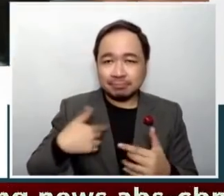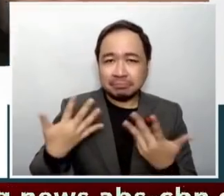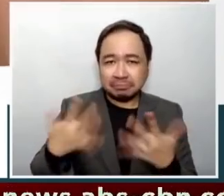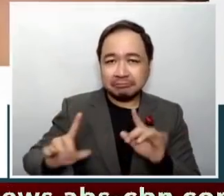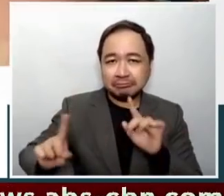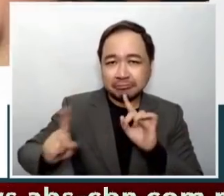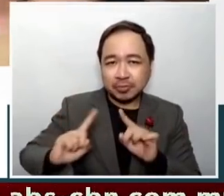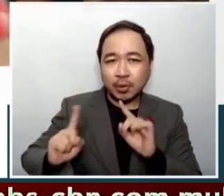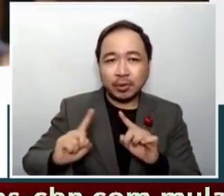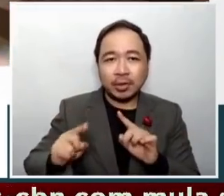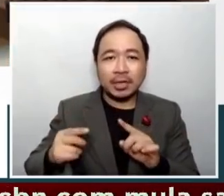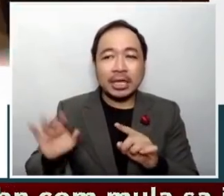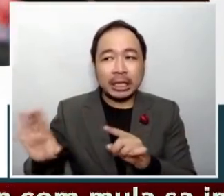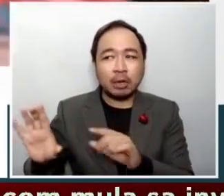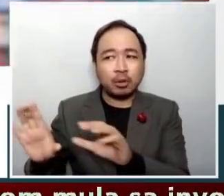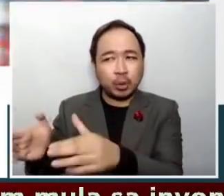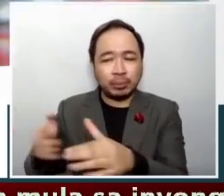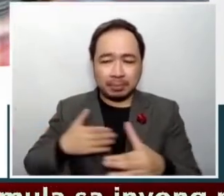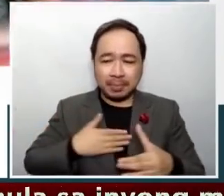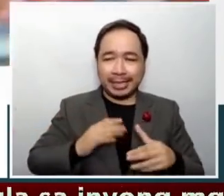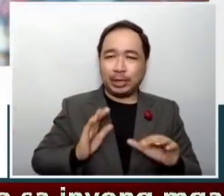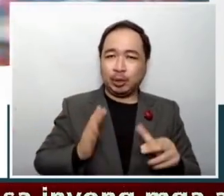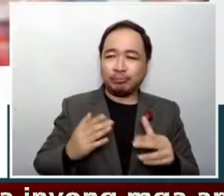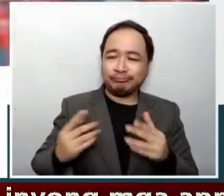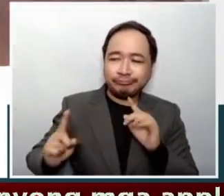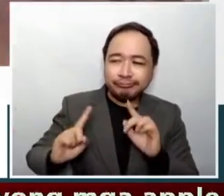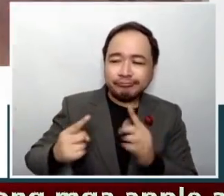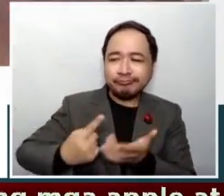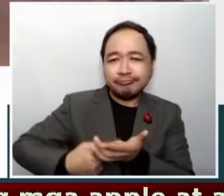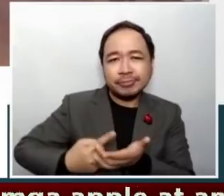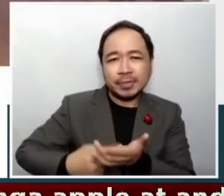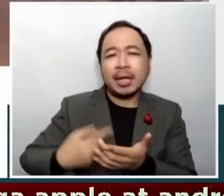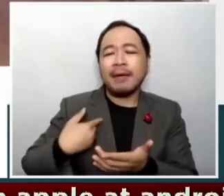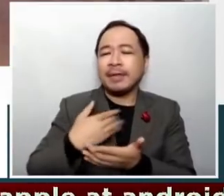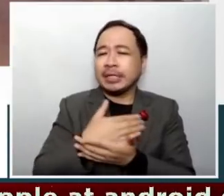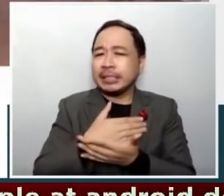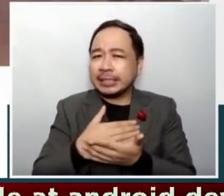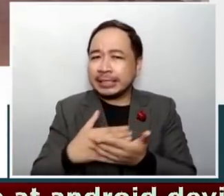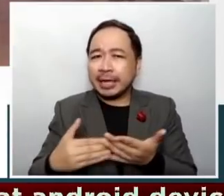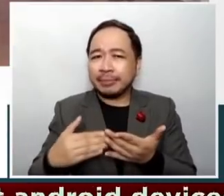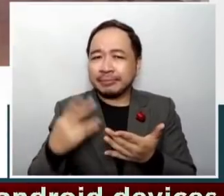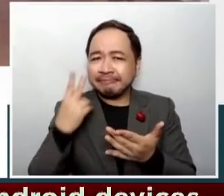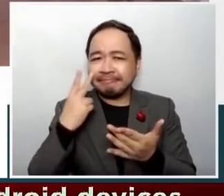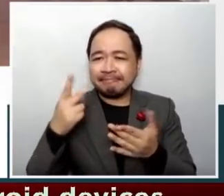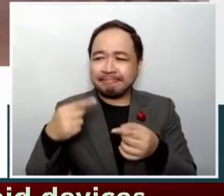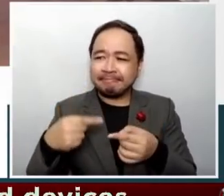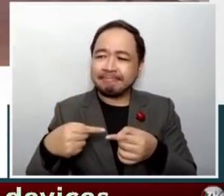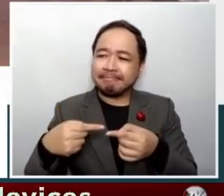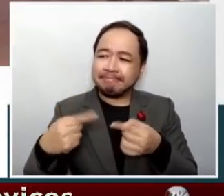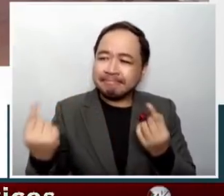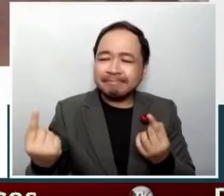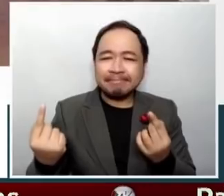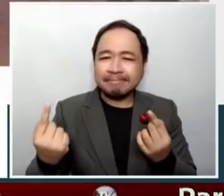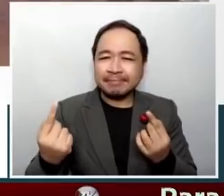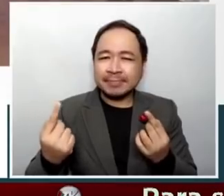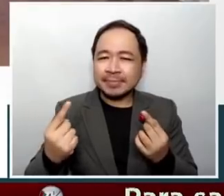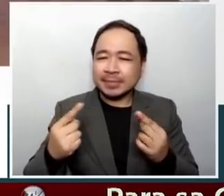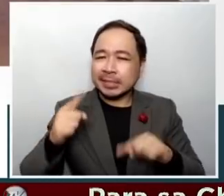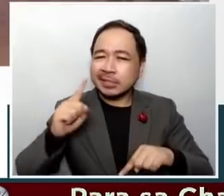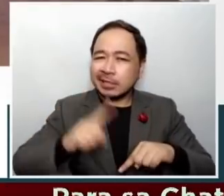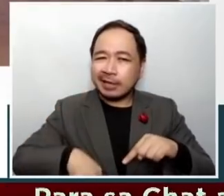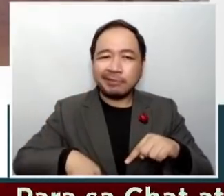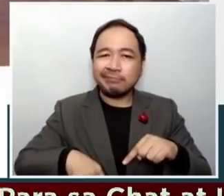lang konting mga bagay-bagay na mukhang hindi pamuna kayang